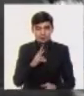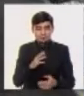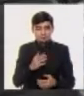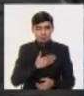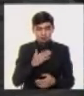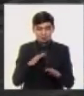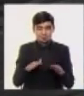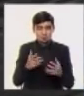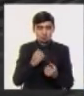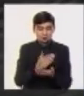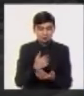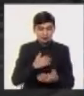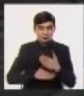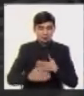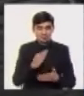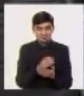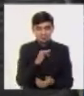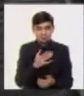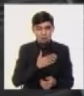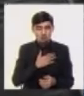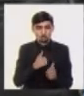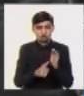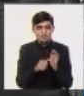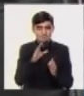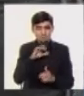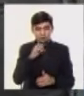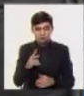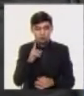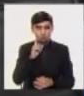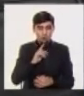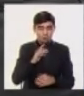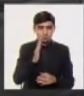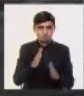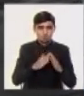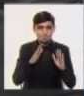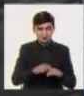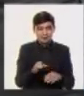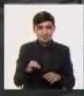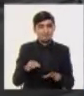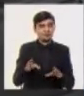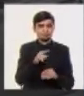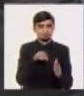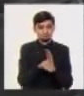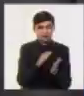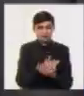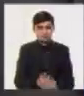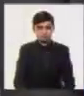мои дети. Я очень рада, ведь теперь моим шестерым внукам будет удобно в доме. Вот здесь все они